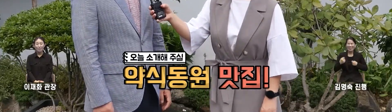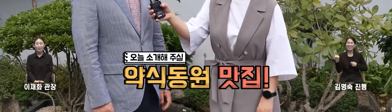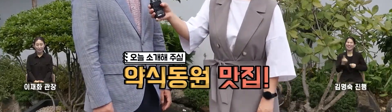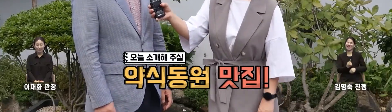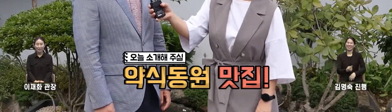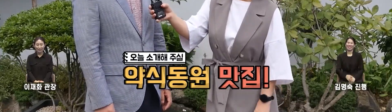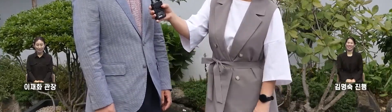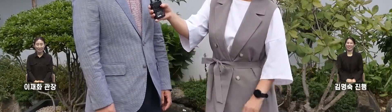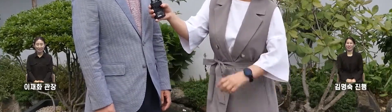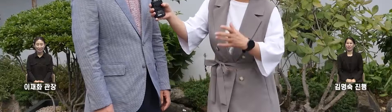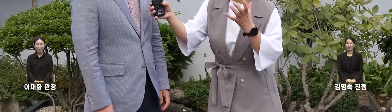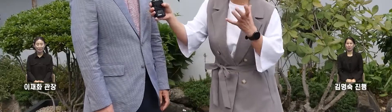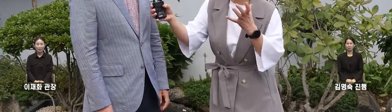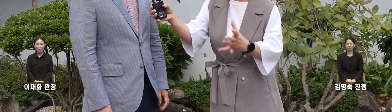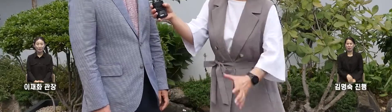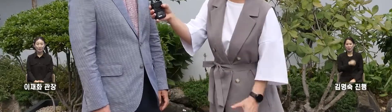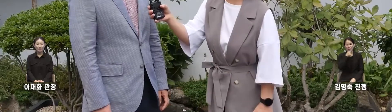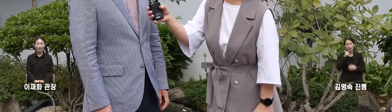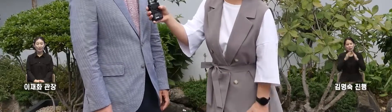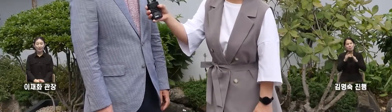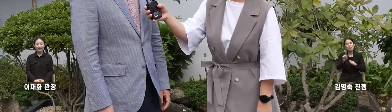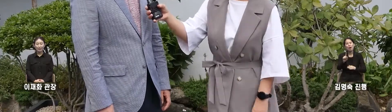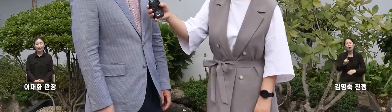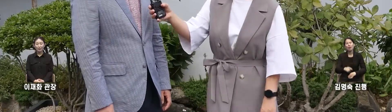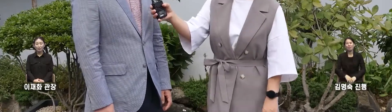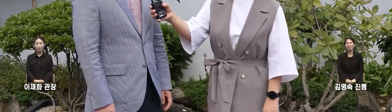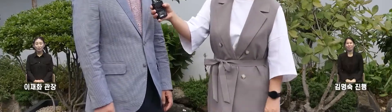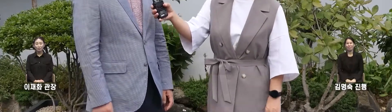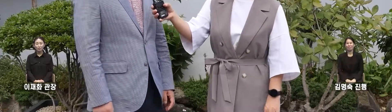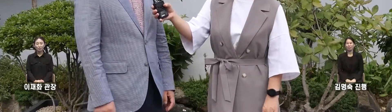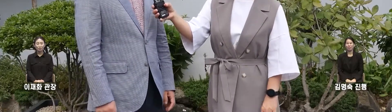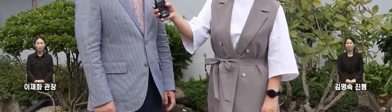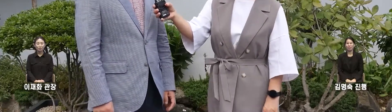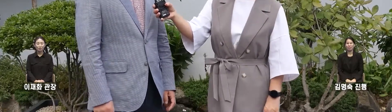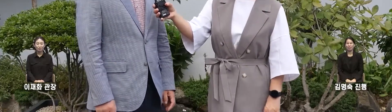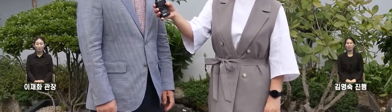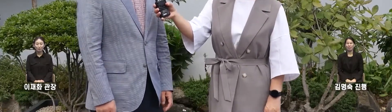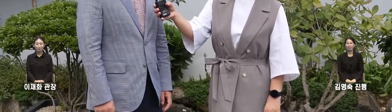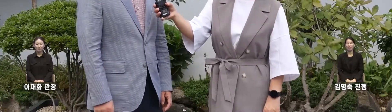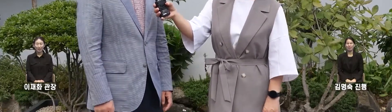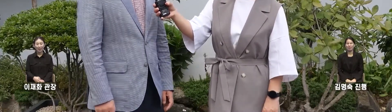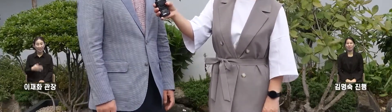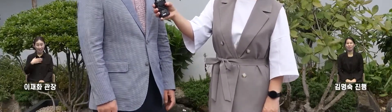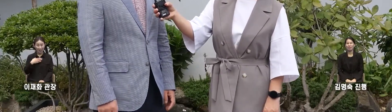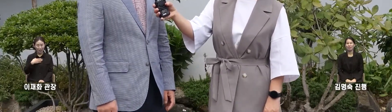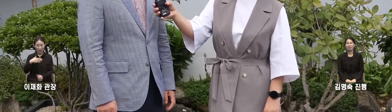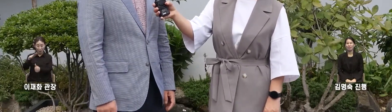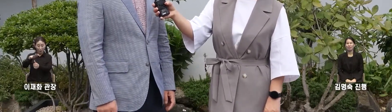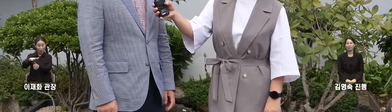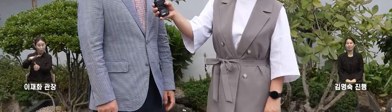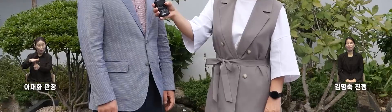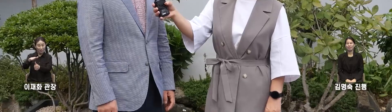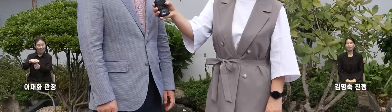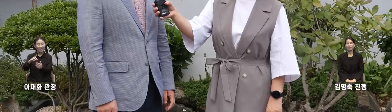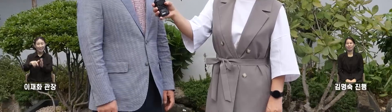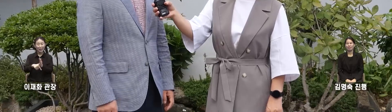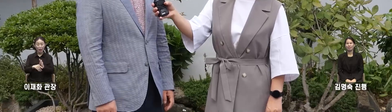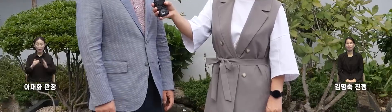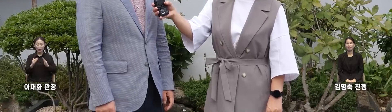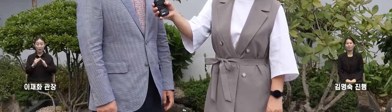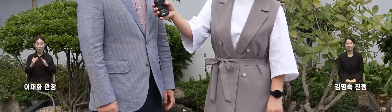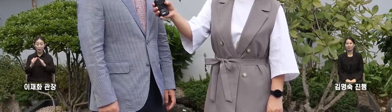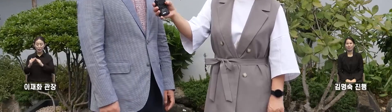아유, 어떤 집을 소개해 주실 건가요? 예, 그 제가 어릴 때 저희들 집